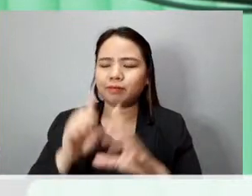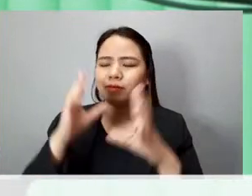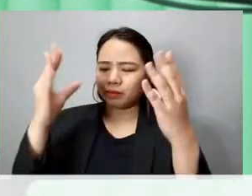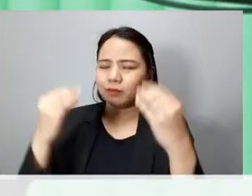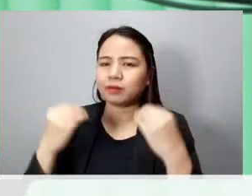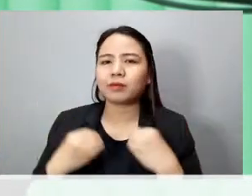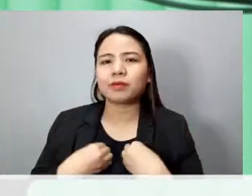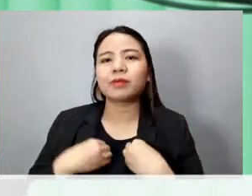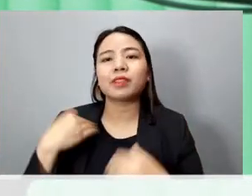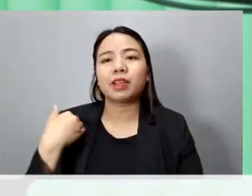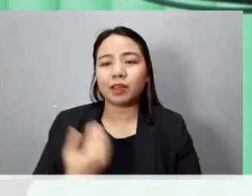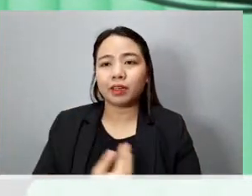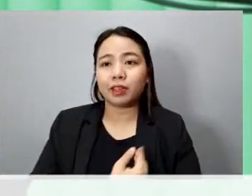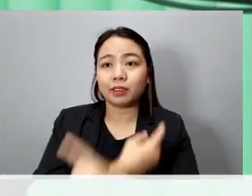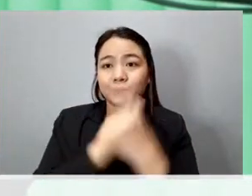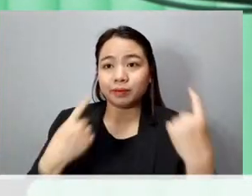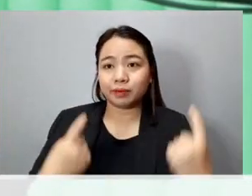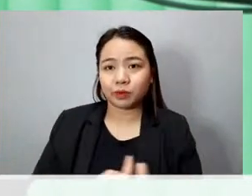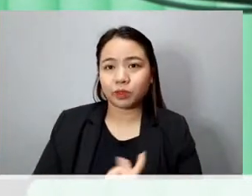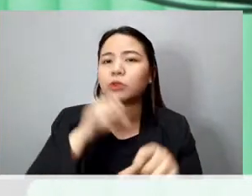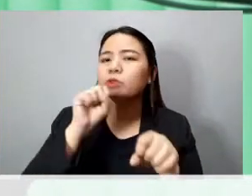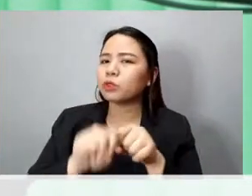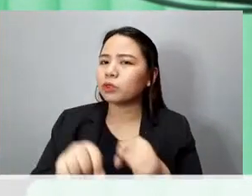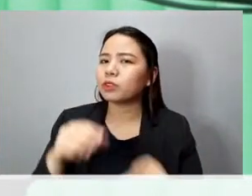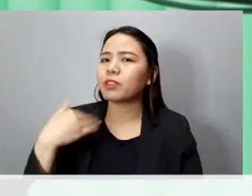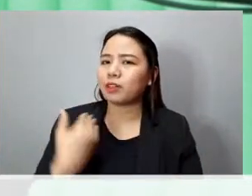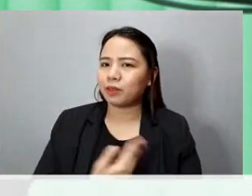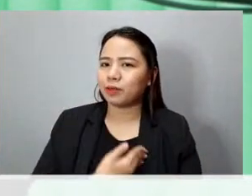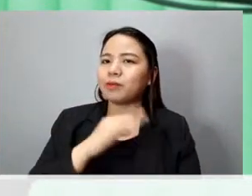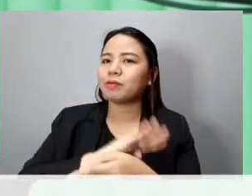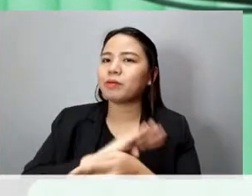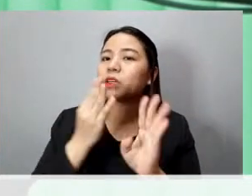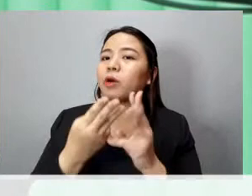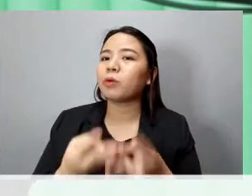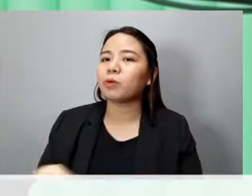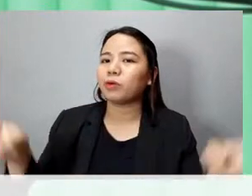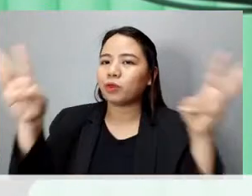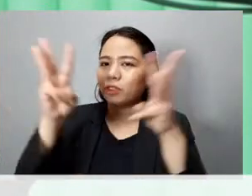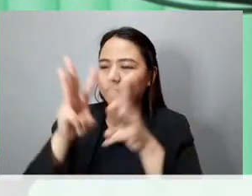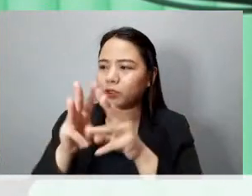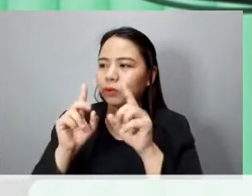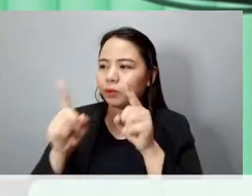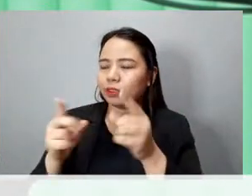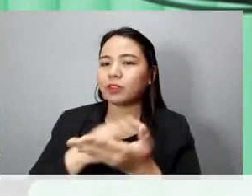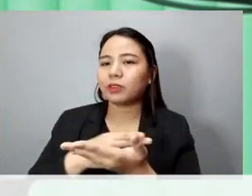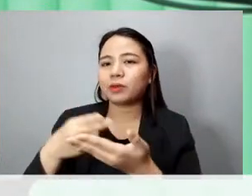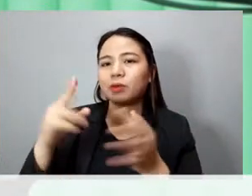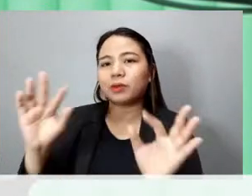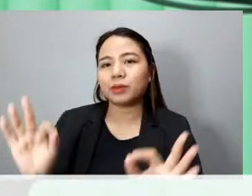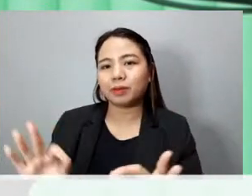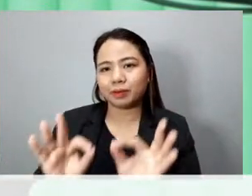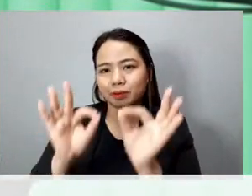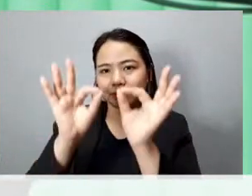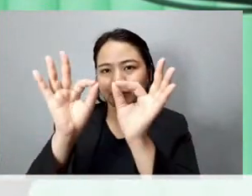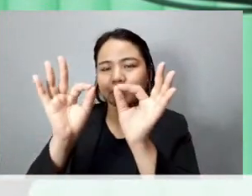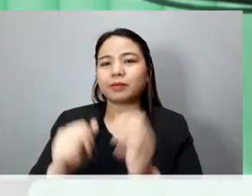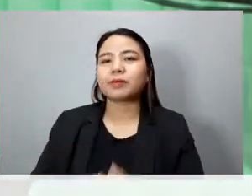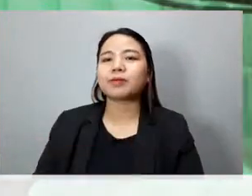mga kasalanan upang tayo'y maging marapat gumanap sa banal na pagdiriwang.